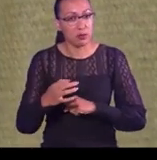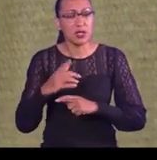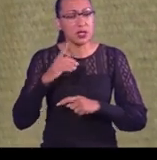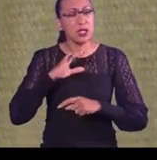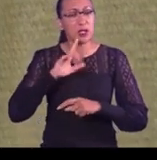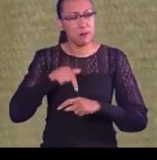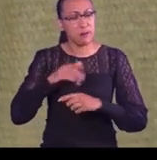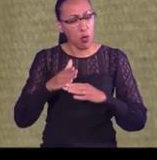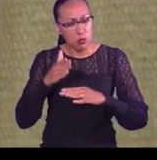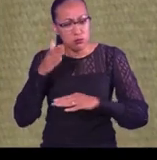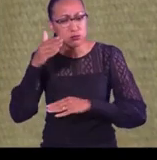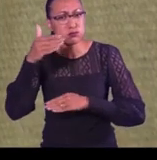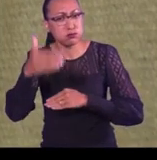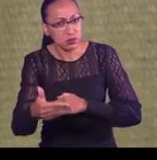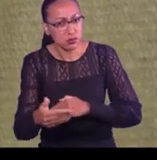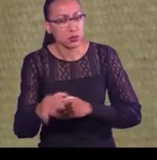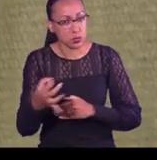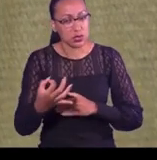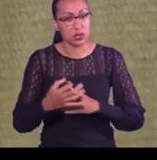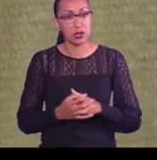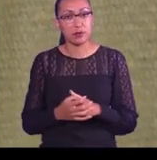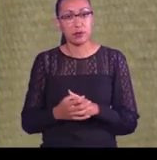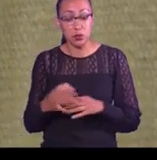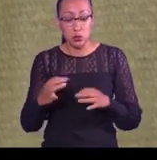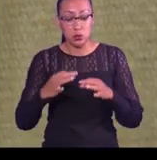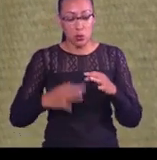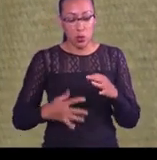ça. La solution par l'article